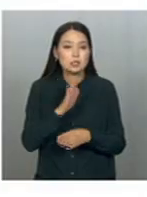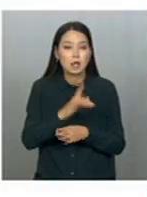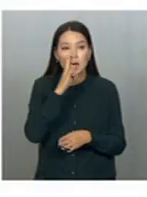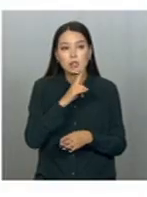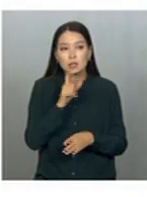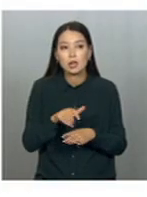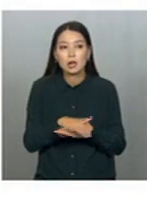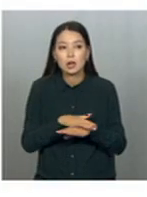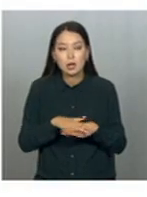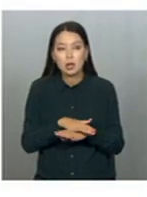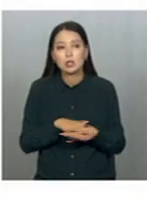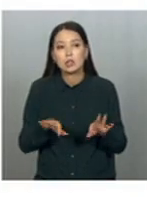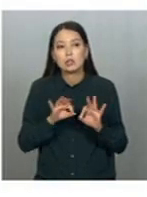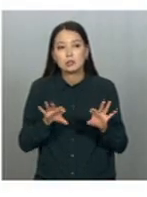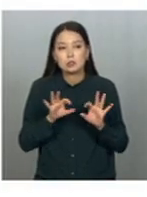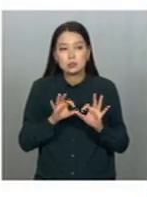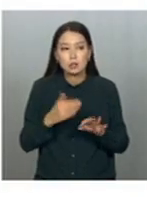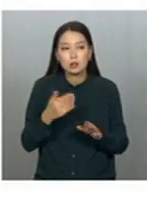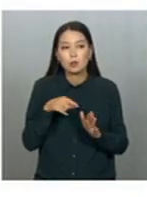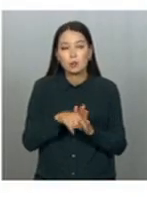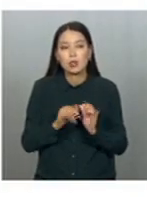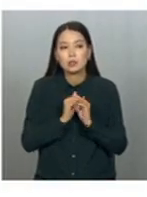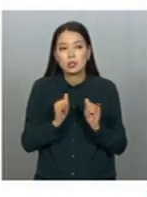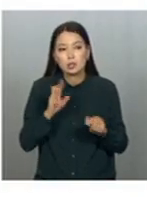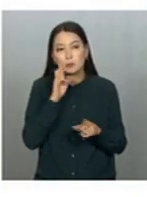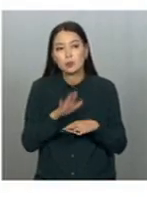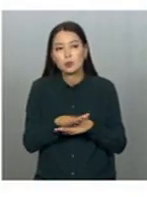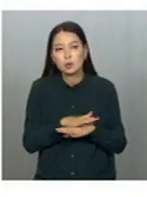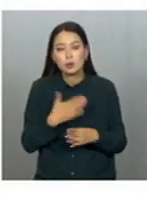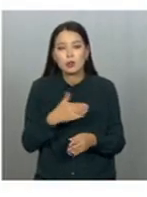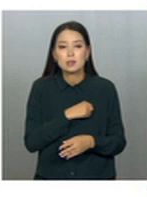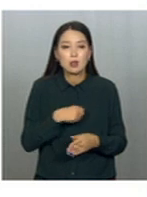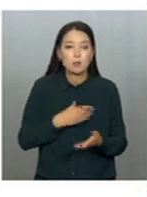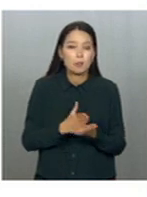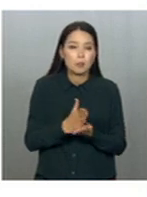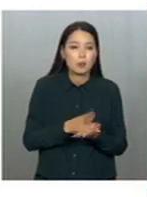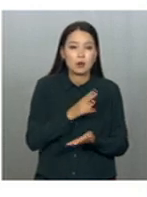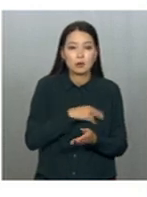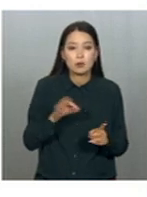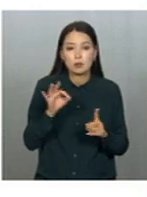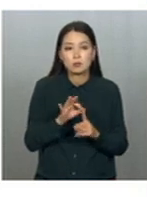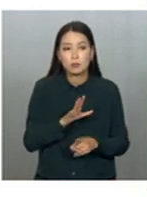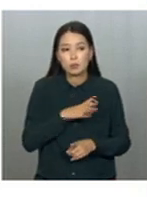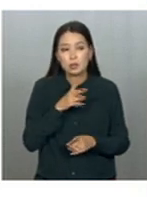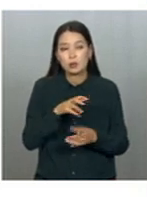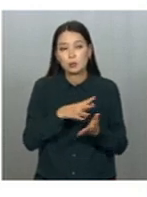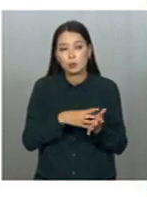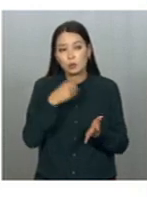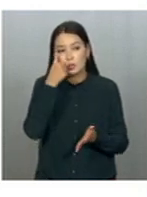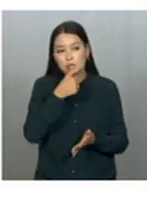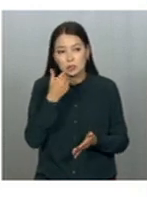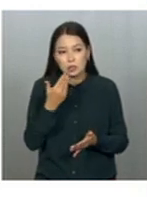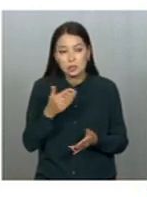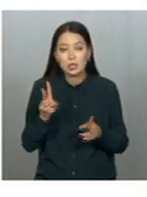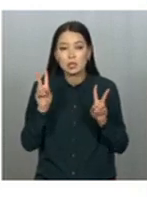халқының әл ауқатын арттыру мемлекеттік саясаттың басты мақсаты деп аталды. 2009 жылғы жолдаудың